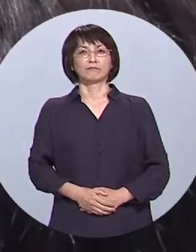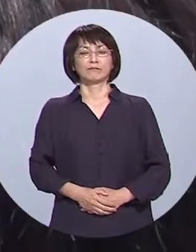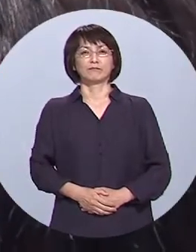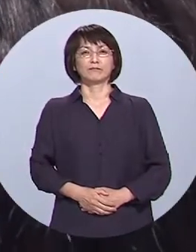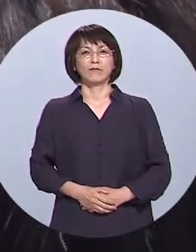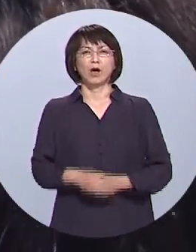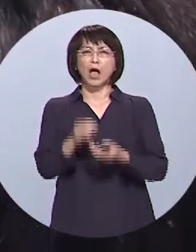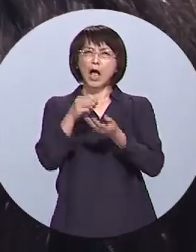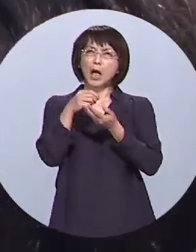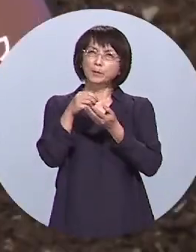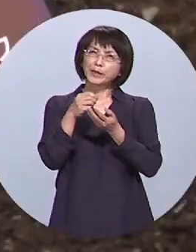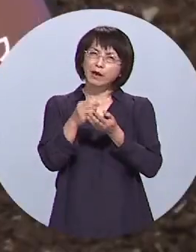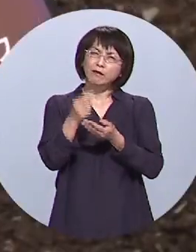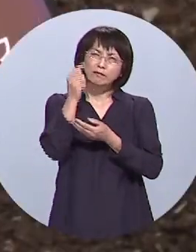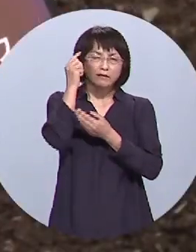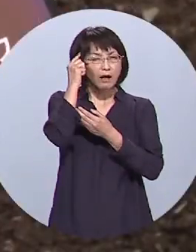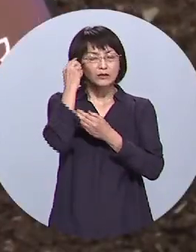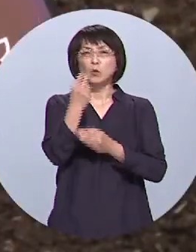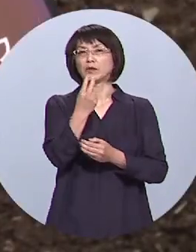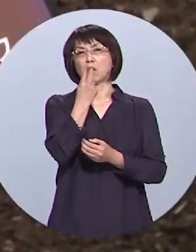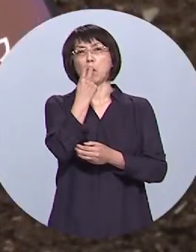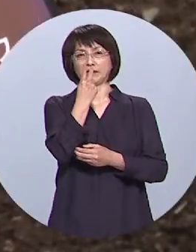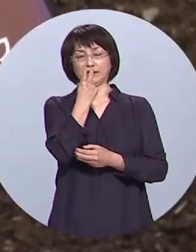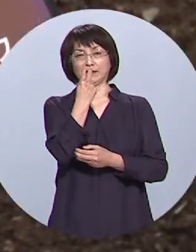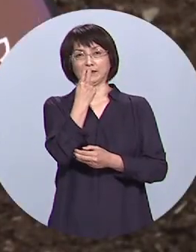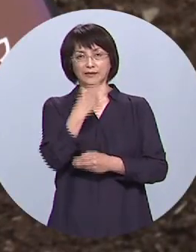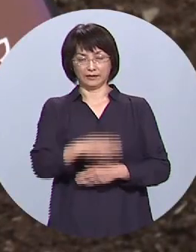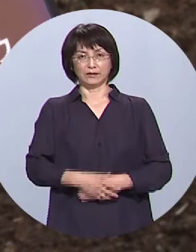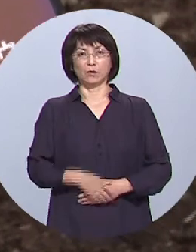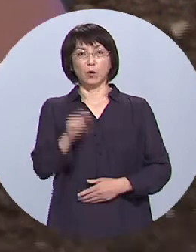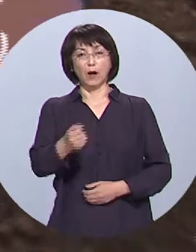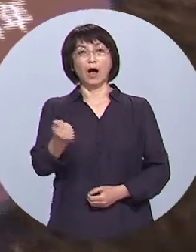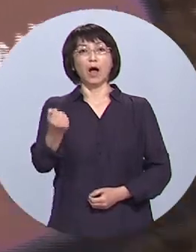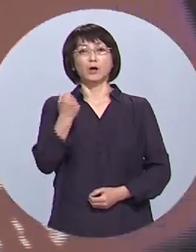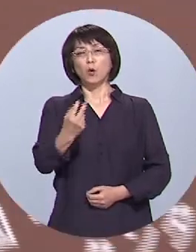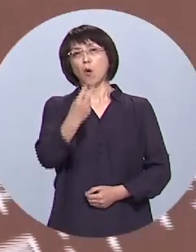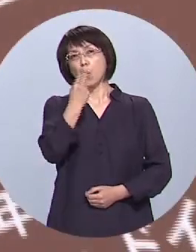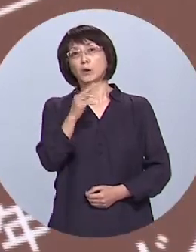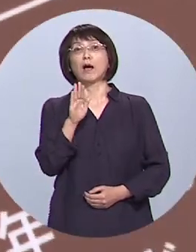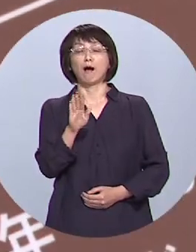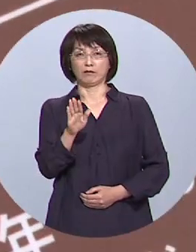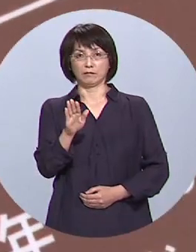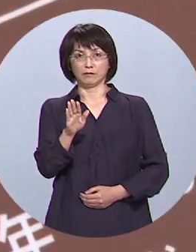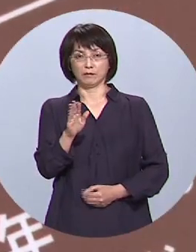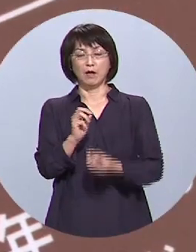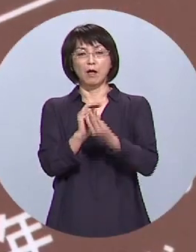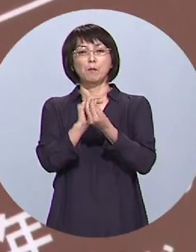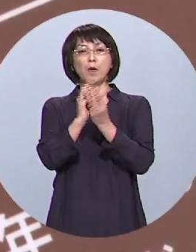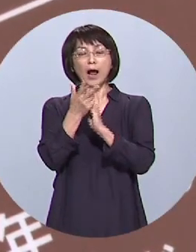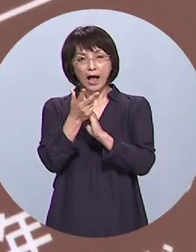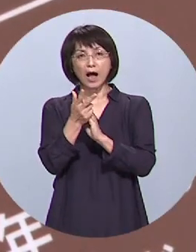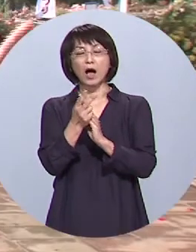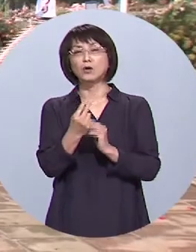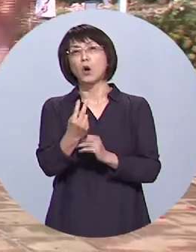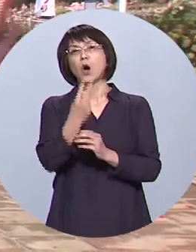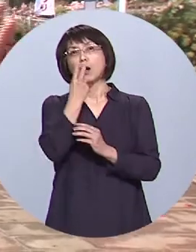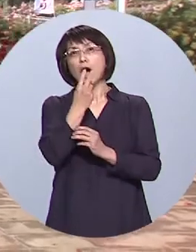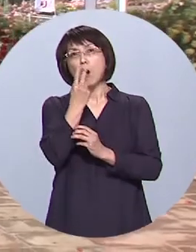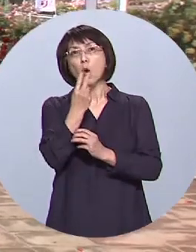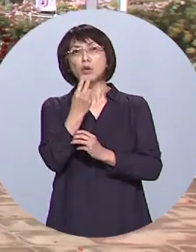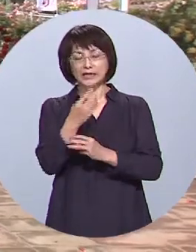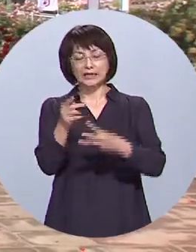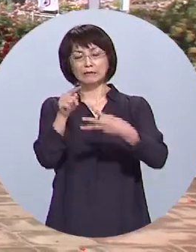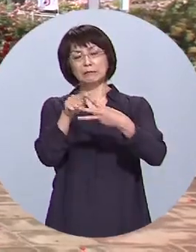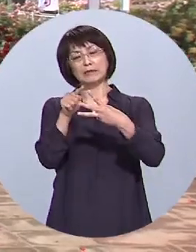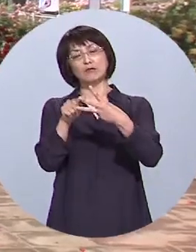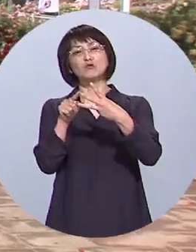ょっと柑橘系っぽい。 これあの強香って書いてあるんですけど、 バラにはですね香りの程度があるんですけど、他に中